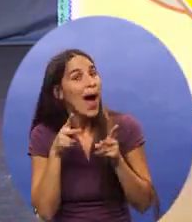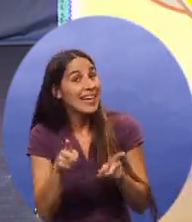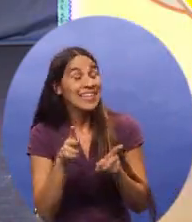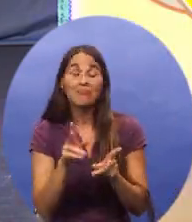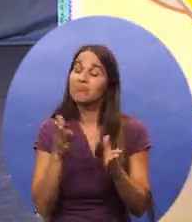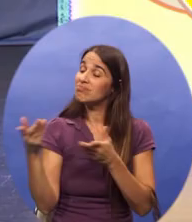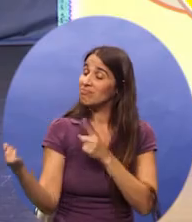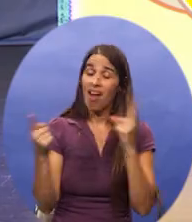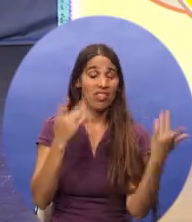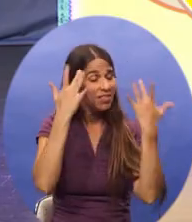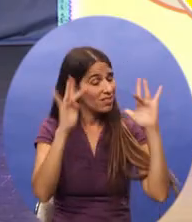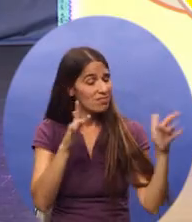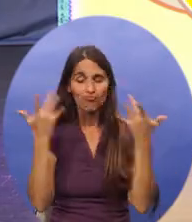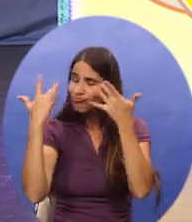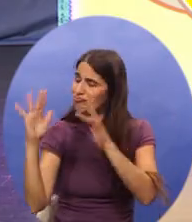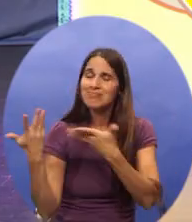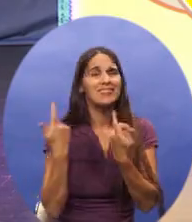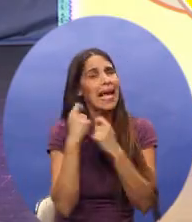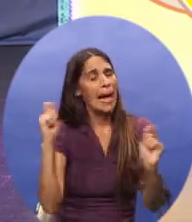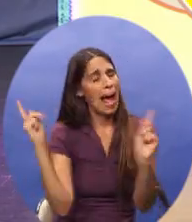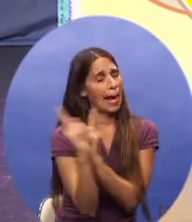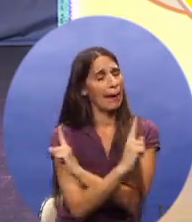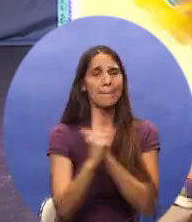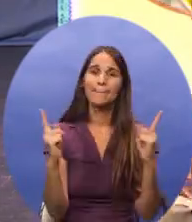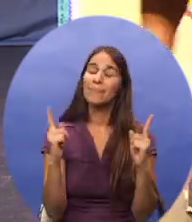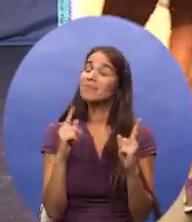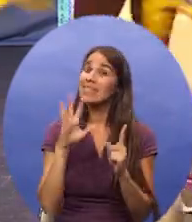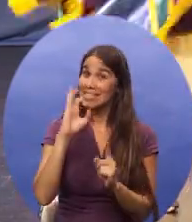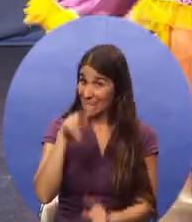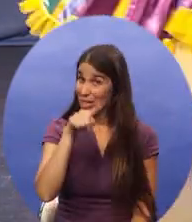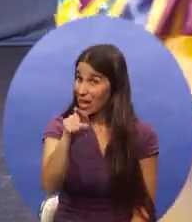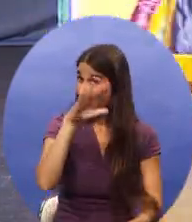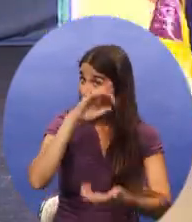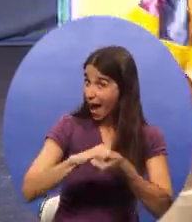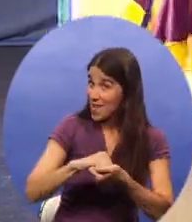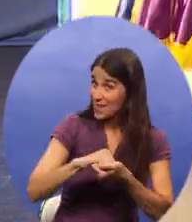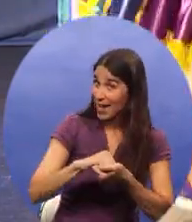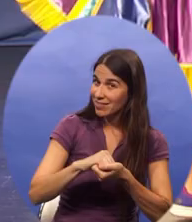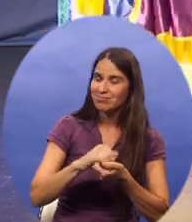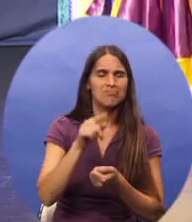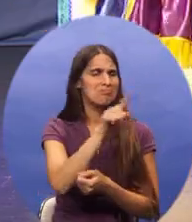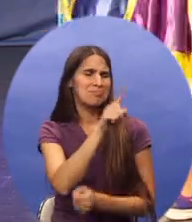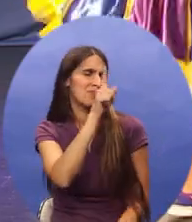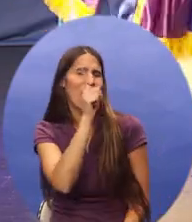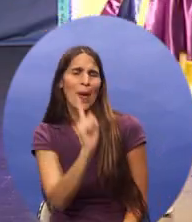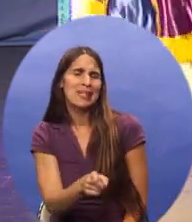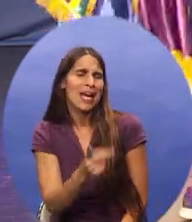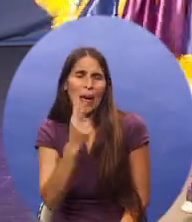צוחקים זה לזה הם יקרים אם יש לך חבר